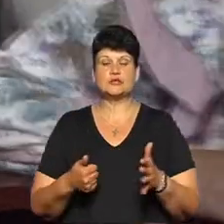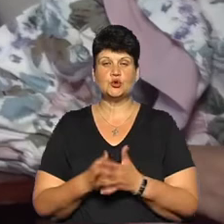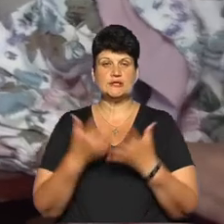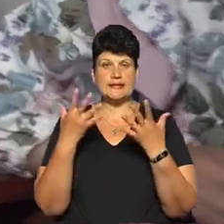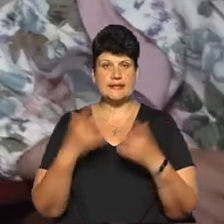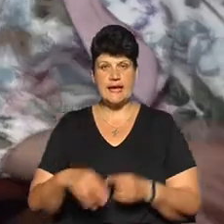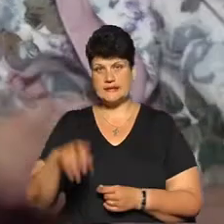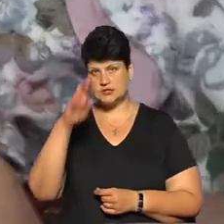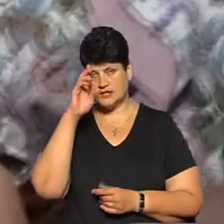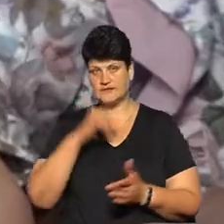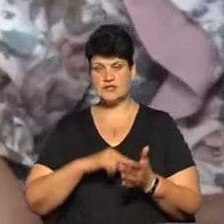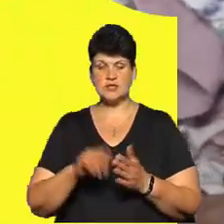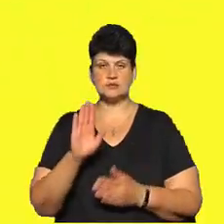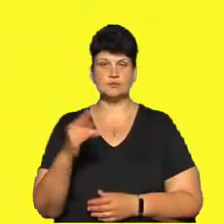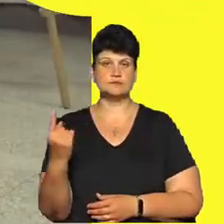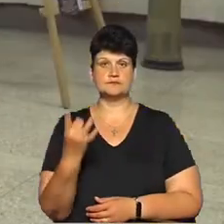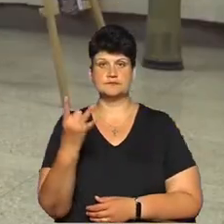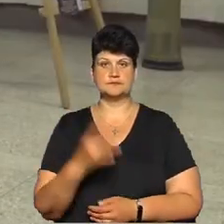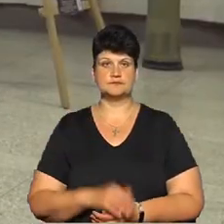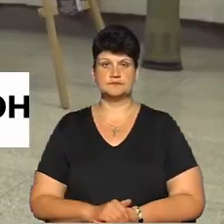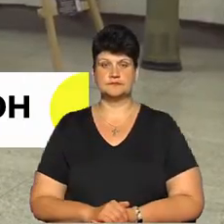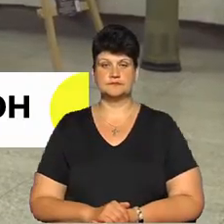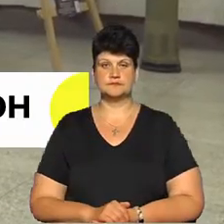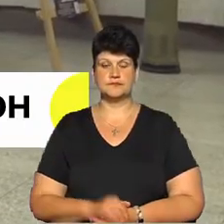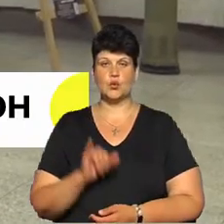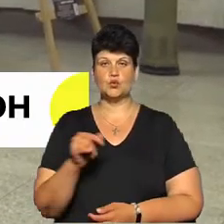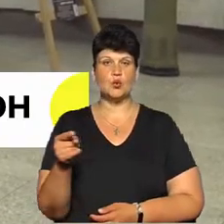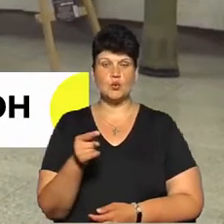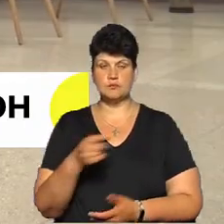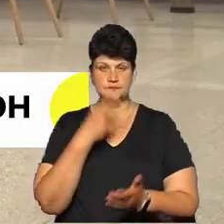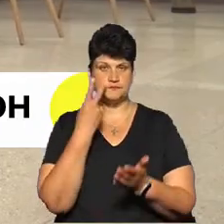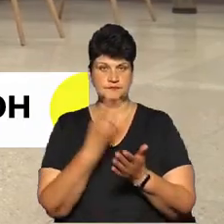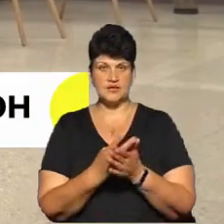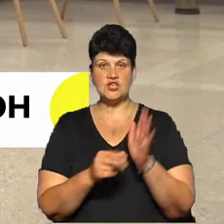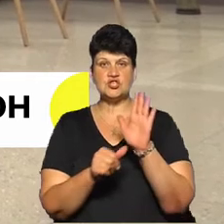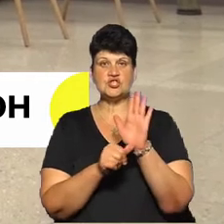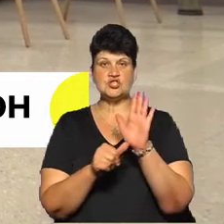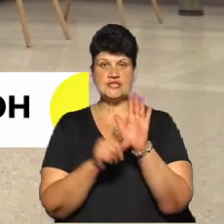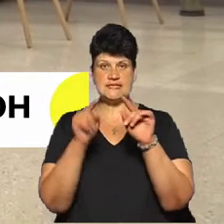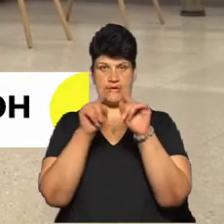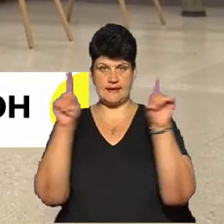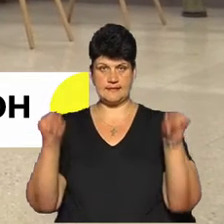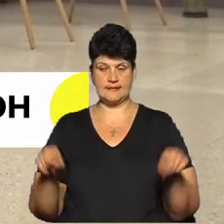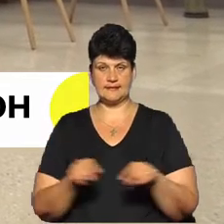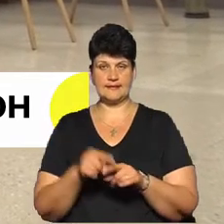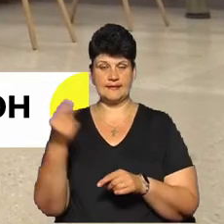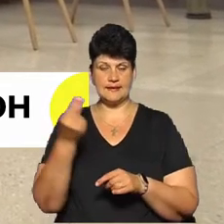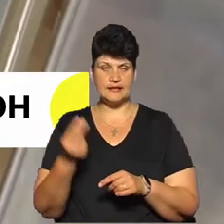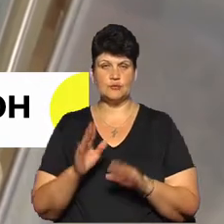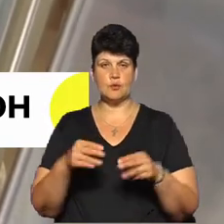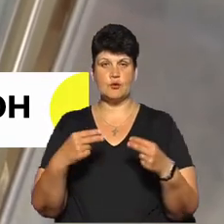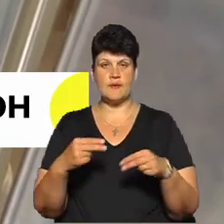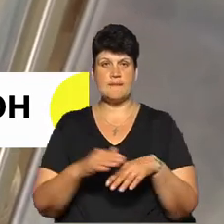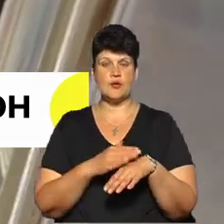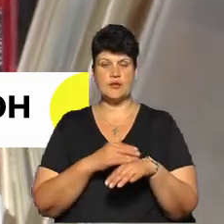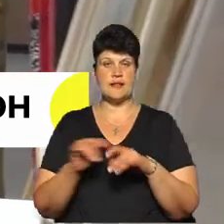який відзначатимуть вперше. У Тернополі презентували 6 картин, які продаватимуть під час благодійного аукціону.